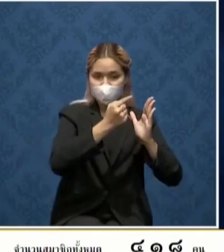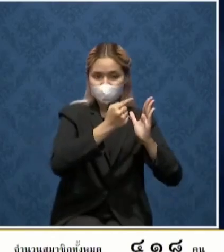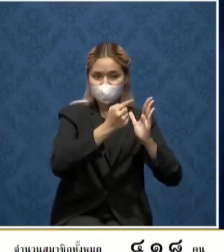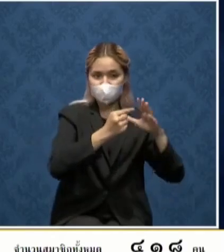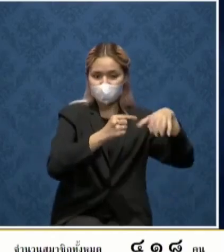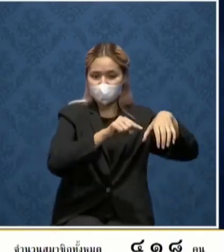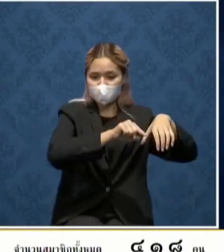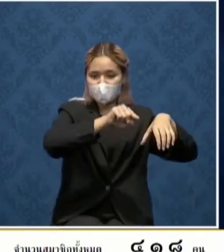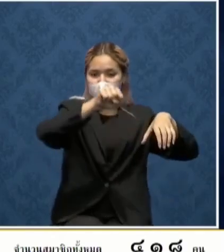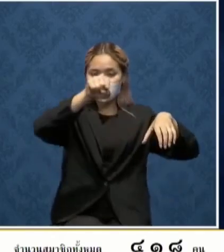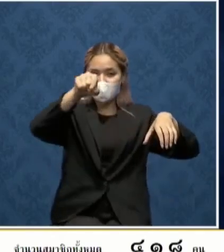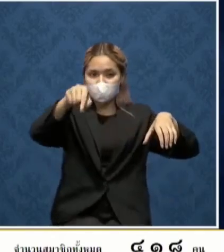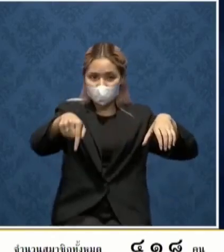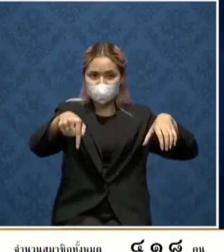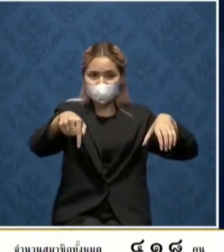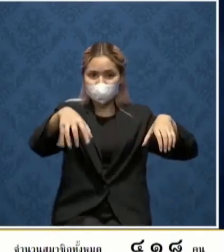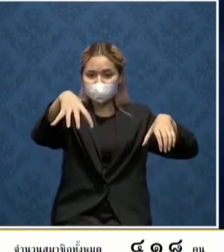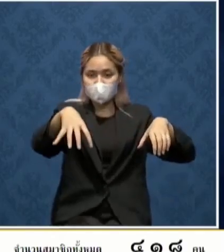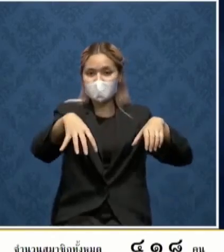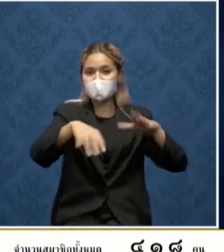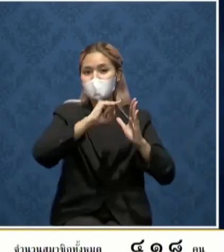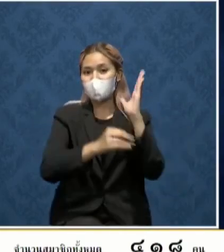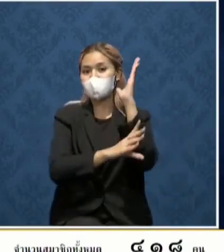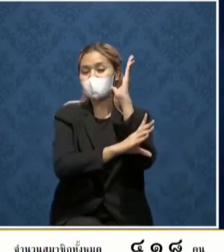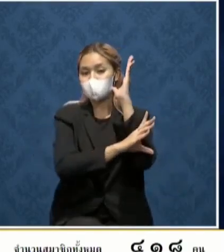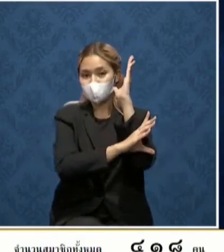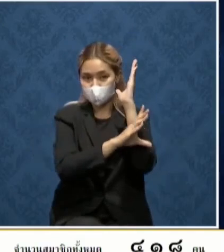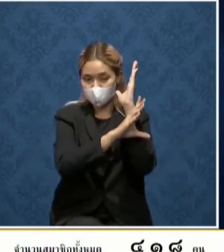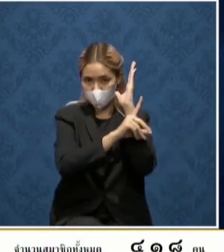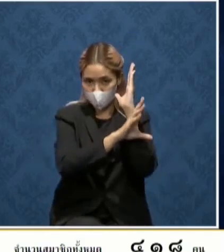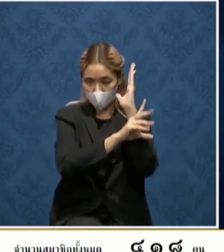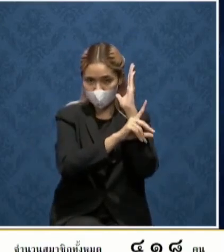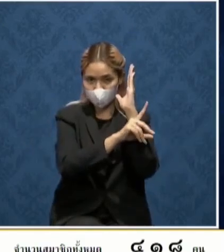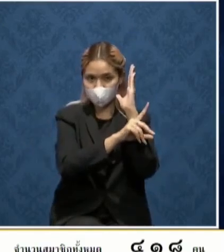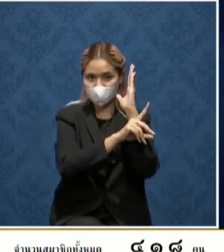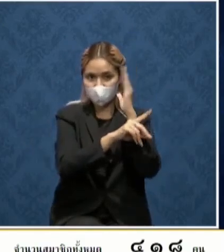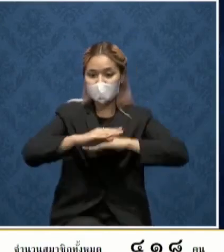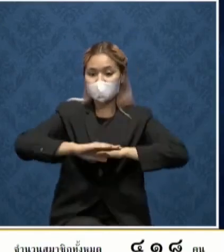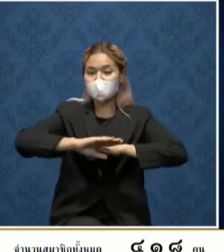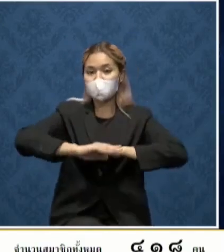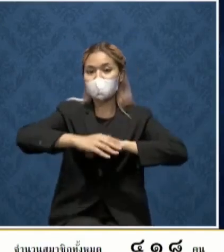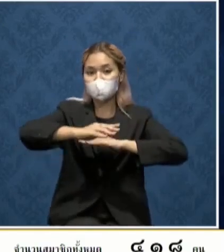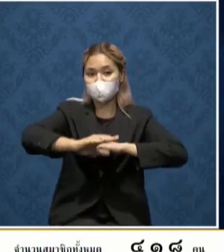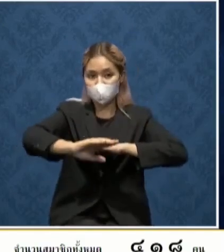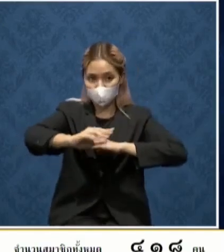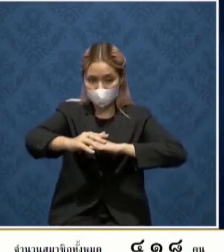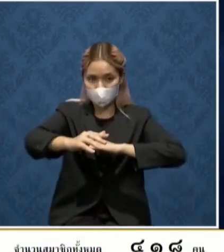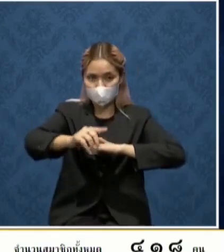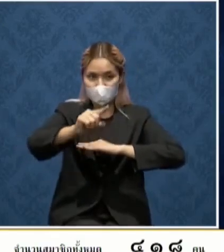พธีเทอรประเกีด กมรองชุพร เขทรมศักร ที่จัหัดชุมพร บริเวณ หาดไลี ที่จุดที่ 2 ในแผนที่